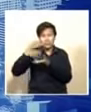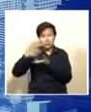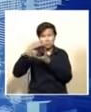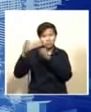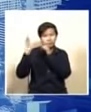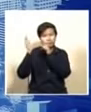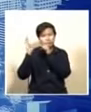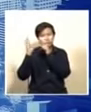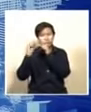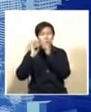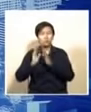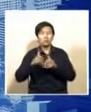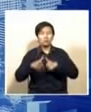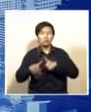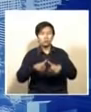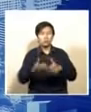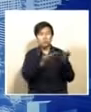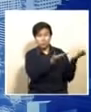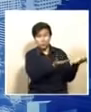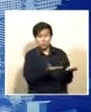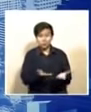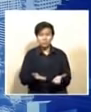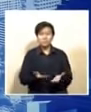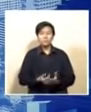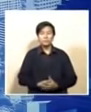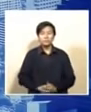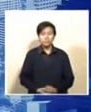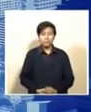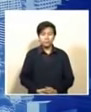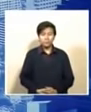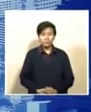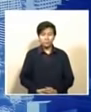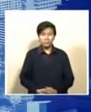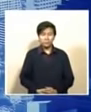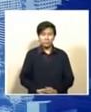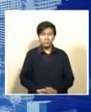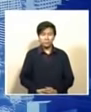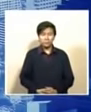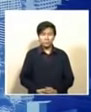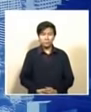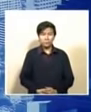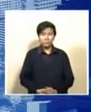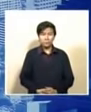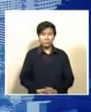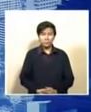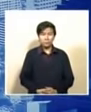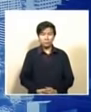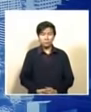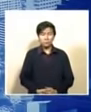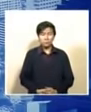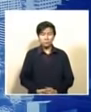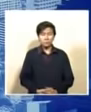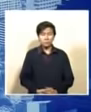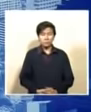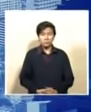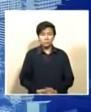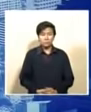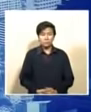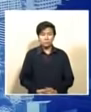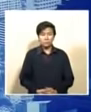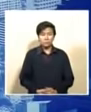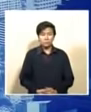ครับสวัสดีครับพี่น้องสื่อมวลชนทุกท่านนะครับอยากกราบเรียนให้พี่น้องสื่อมวลชนทราบว่